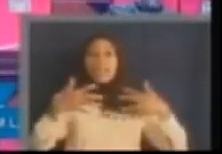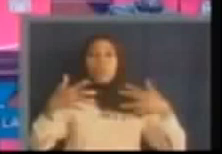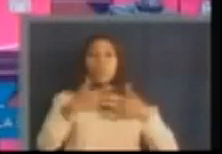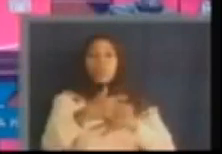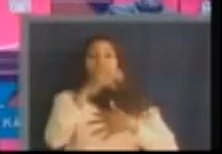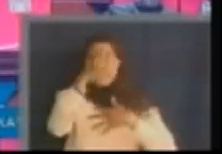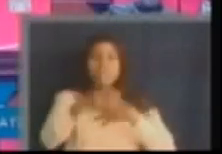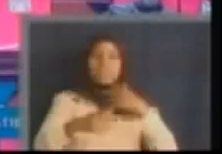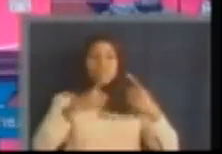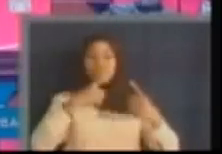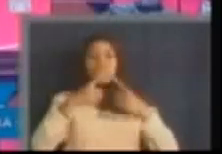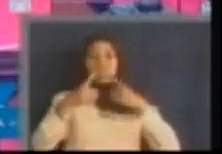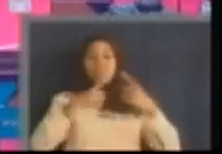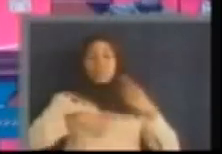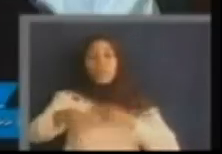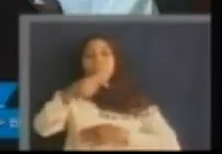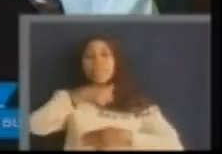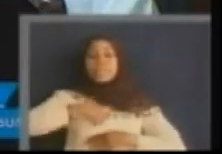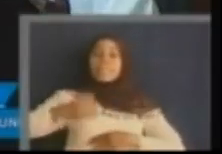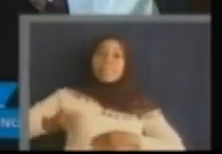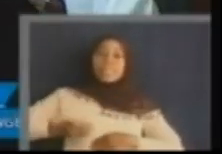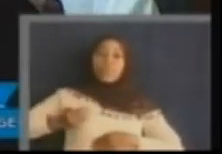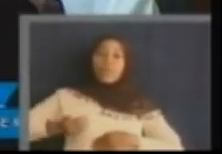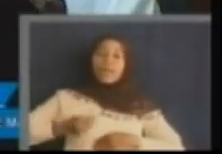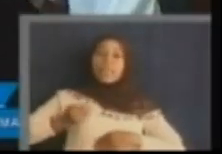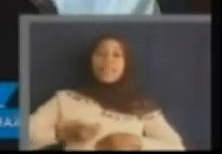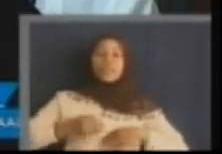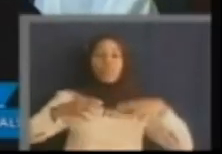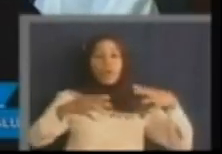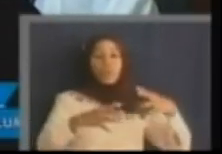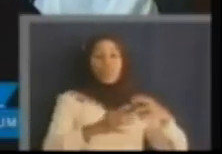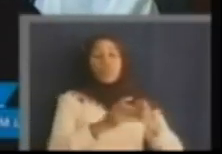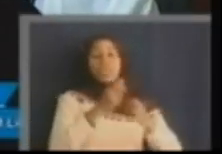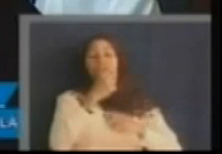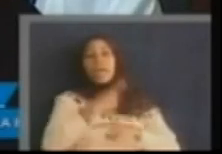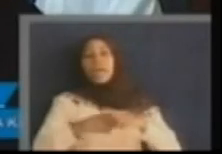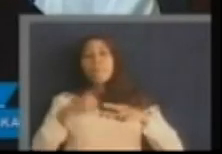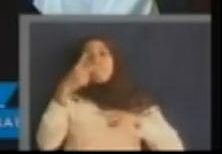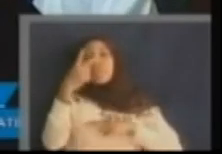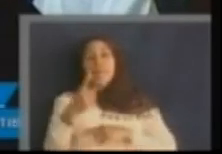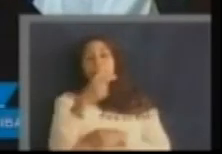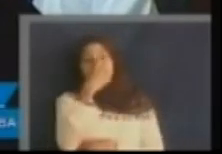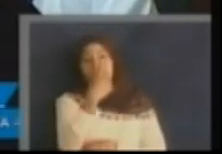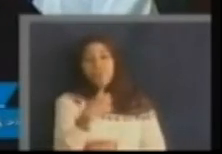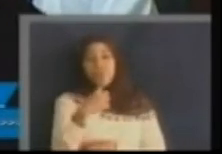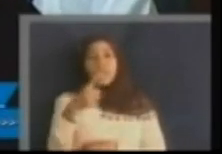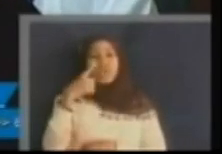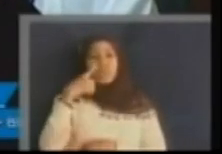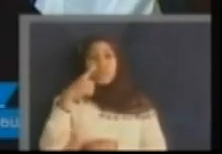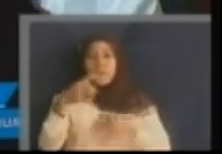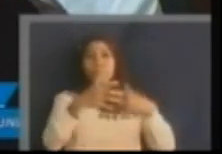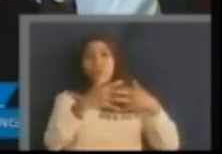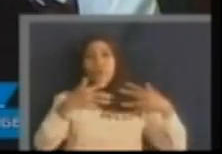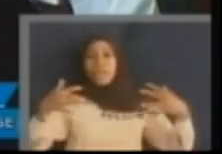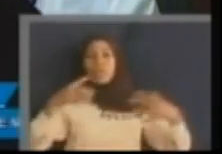umeshaizungumza. Sisi ni wageni, ni wale wa kundi la 201. tunapoona lugha za ajabu ajabu